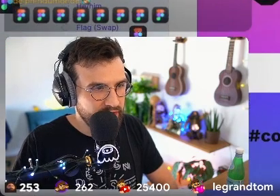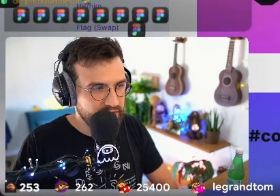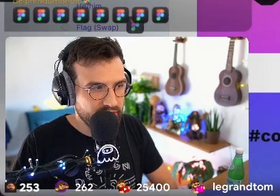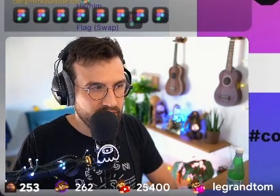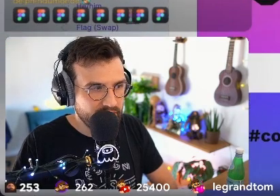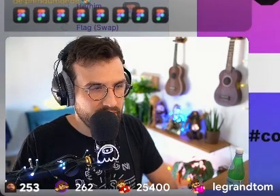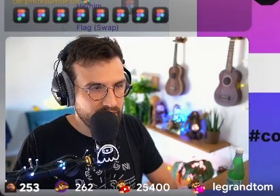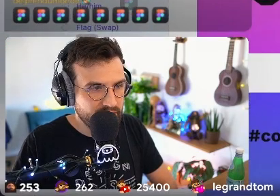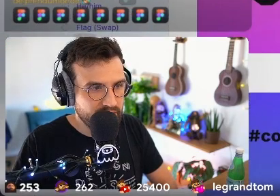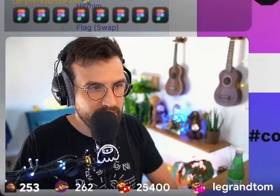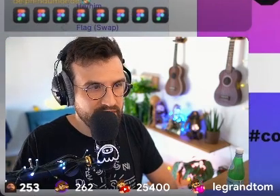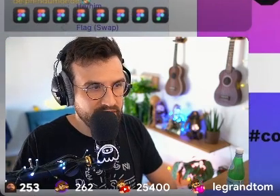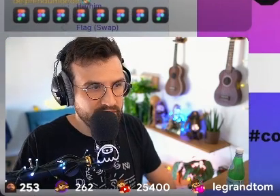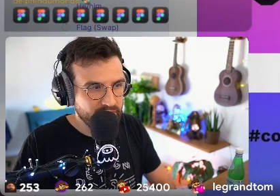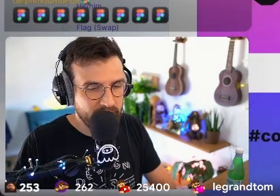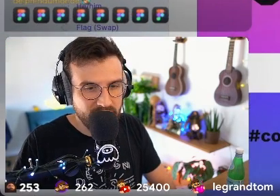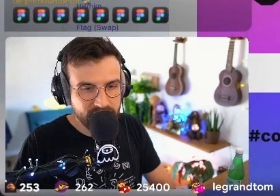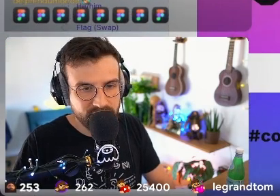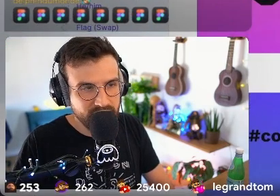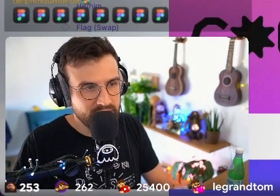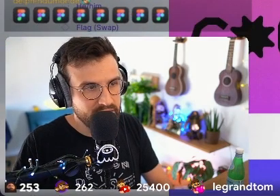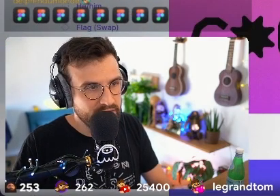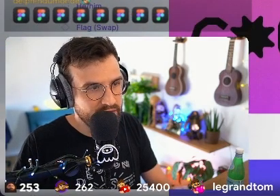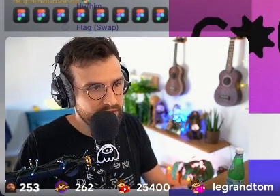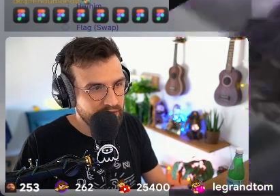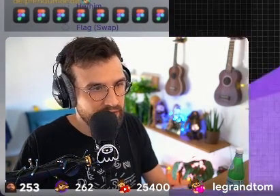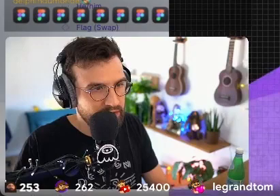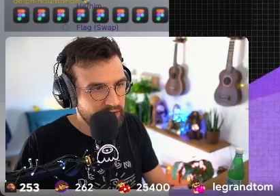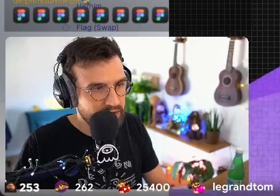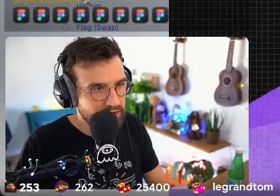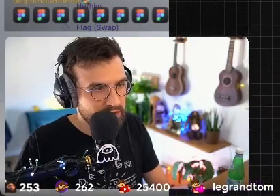Ouais, c'est vrai ça. Les petits carrés sont en parallaxe aussi.